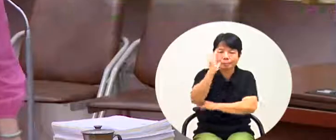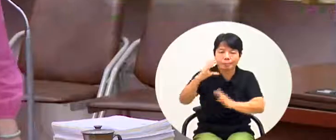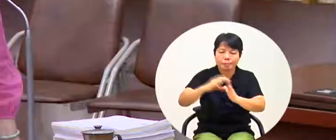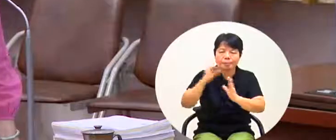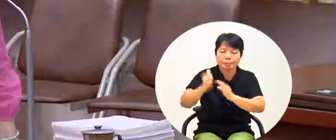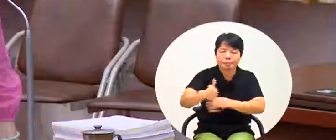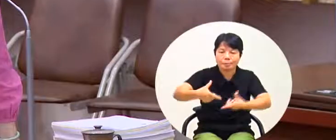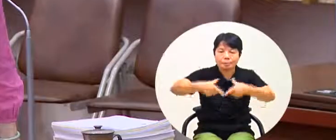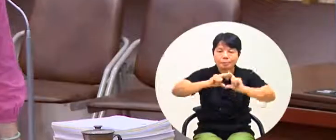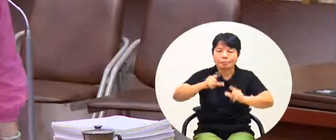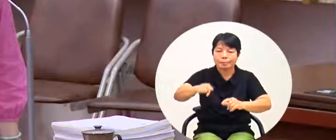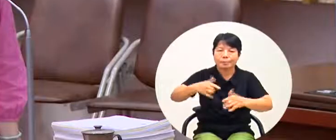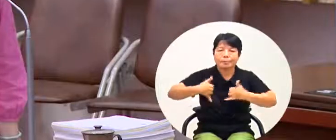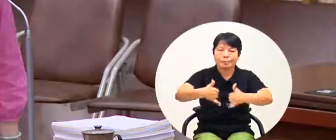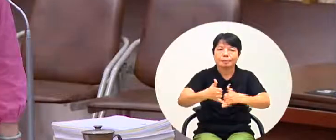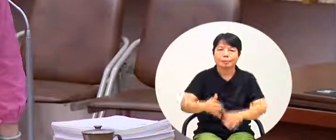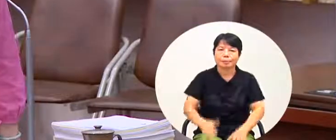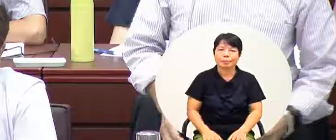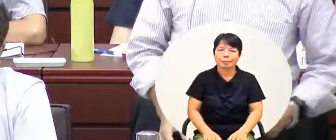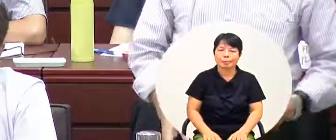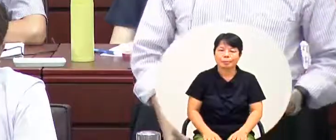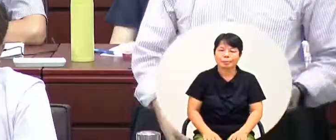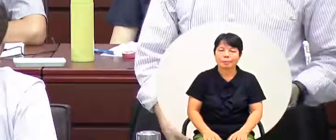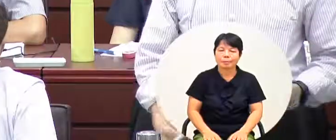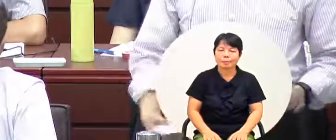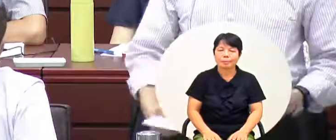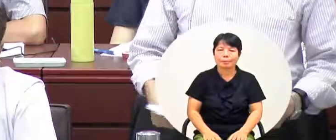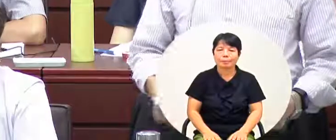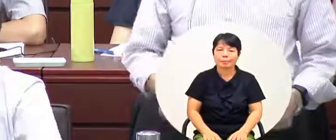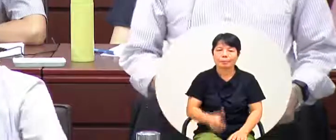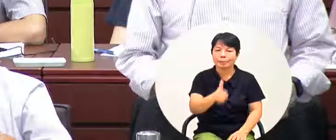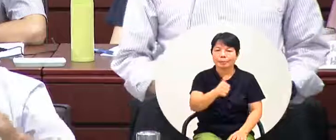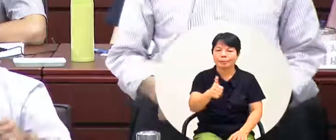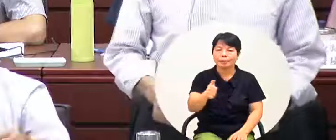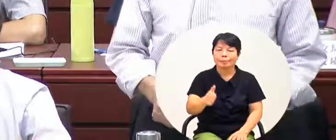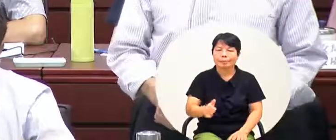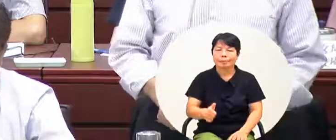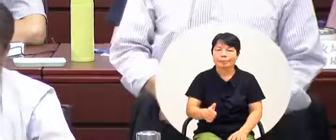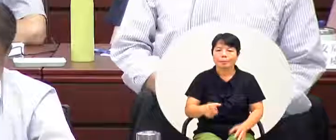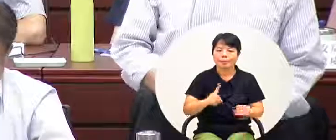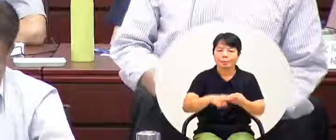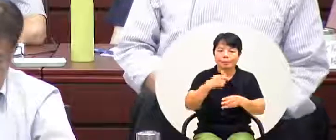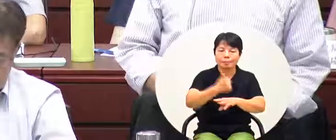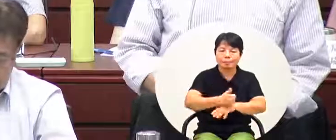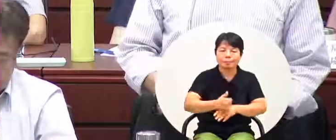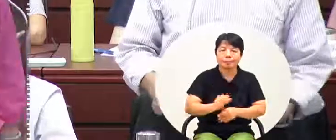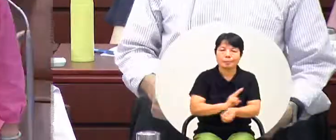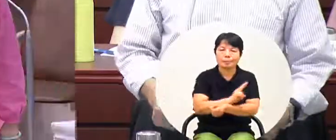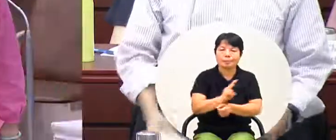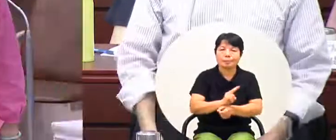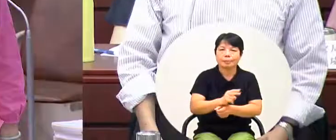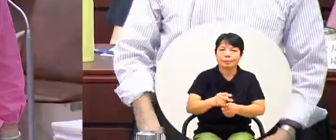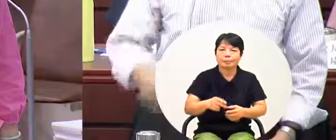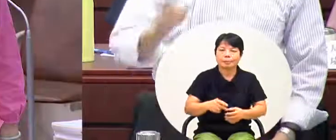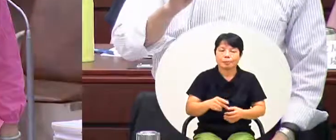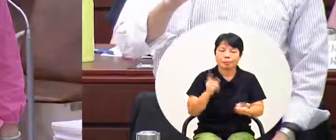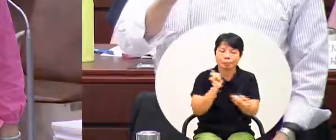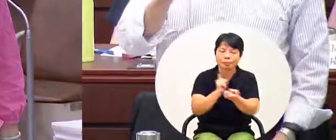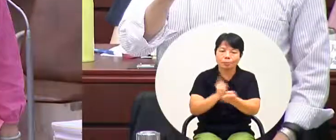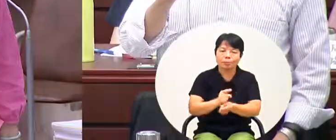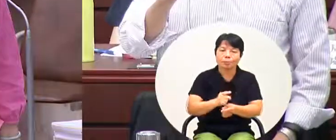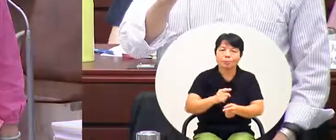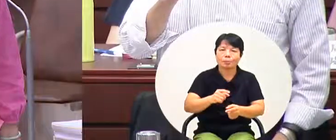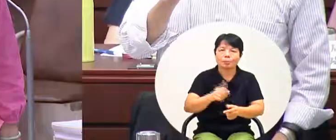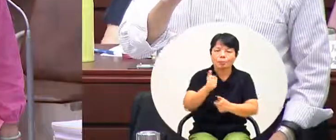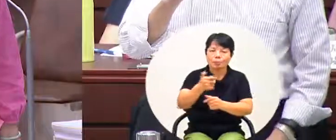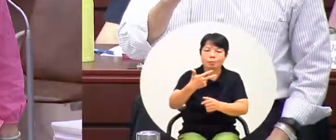们通一下哈。 好，谢谢主席，谢谢林议员对这51期这个地方的一个关心哦。这起户